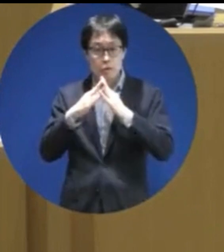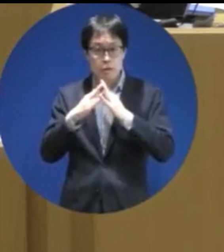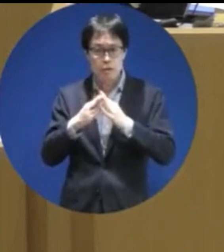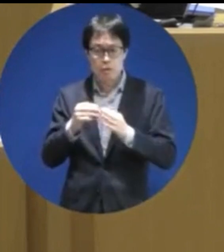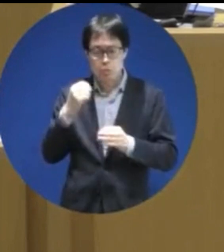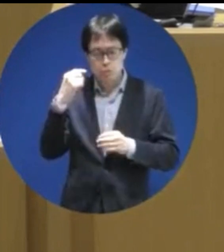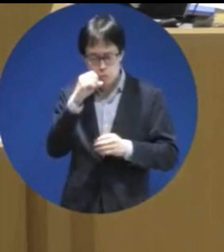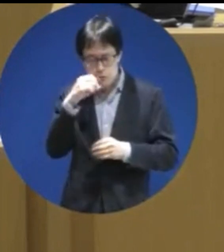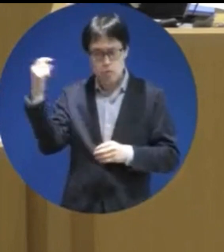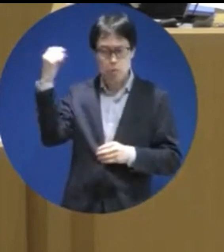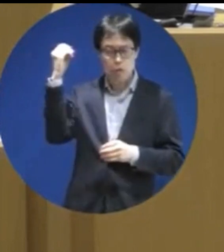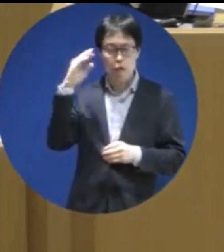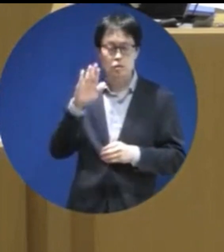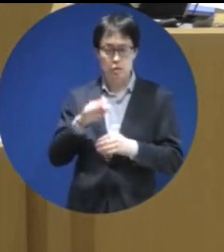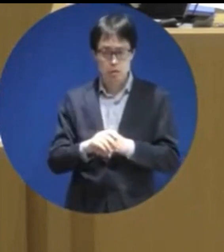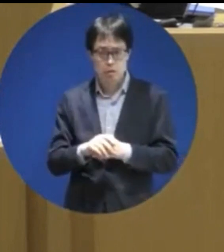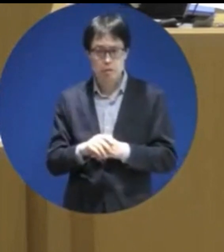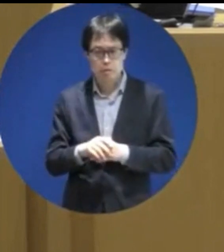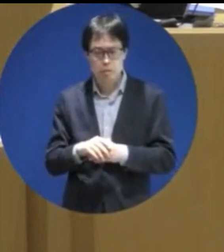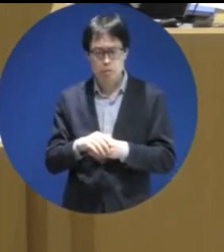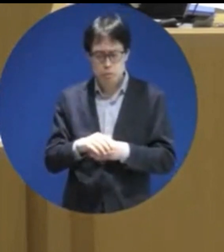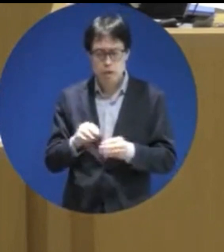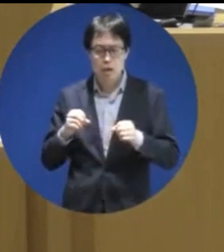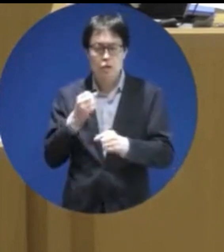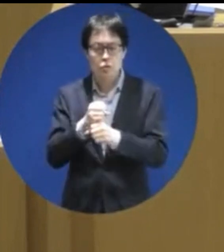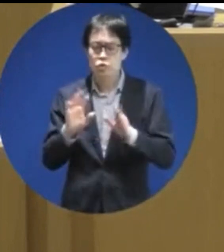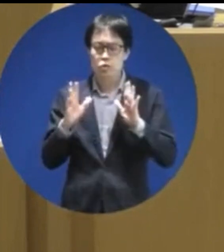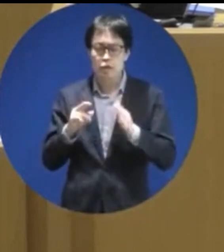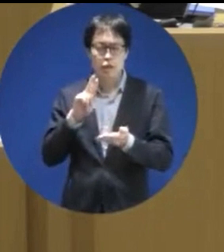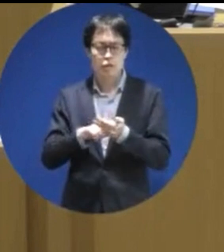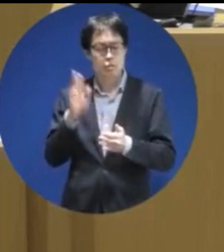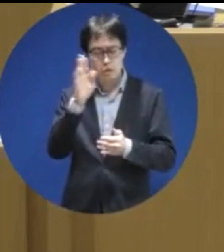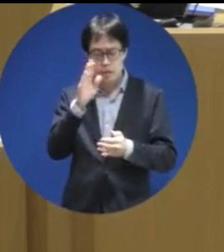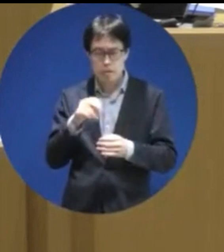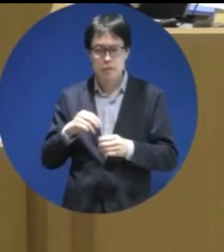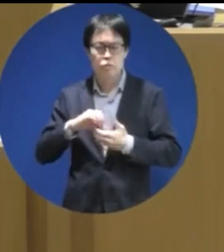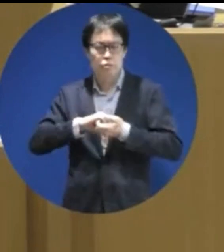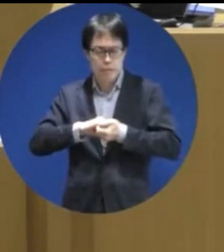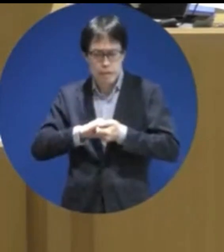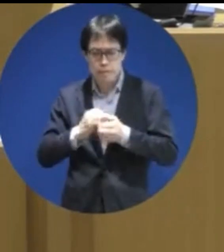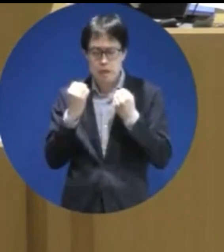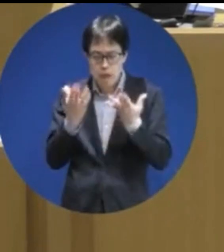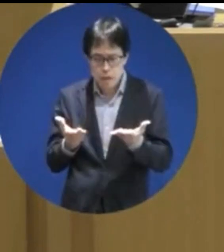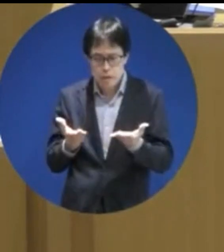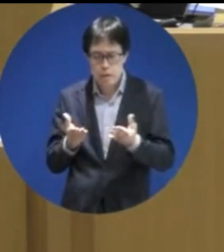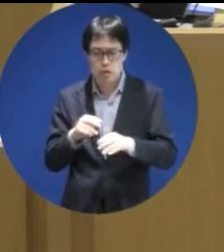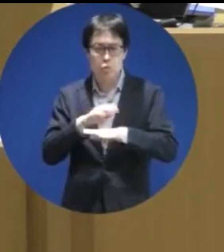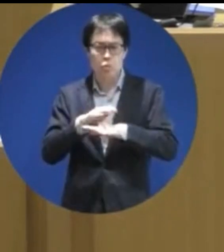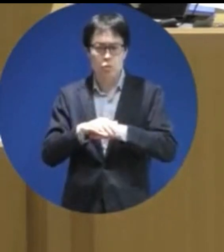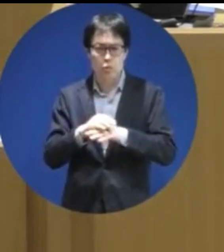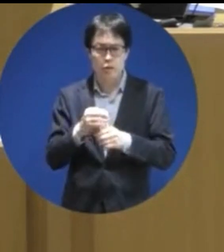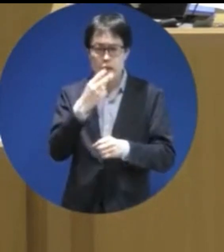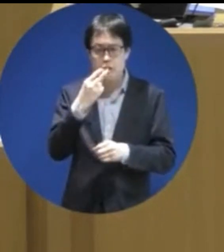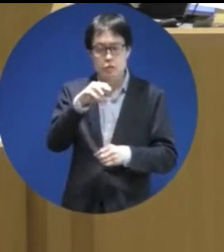一律に屋外の喫煙所を作らないと決めるのではなく、ぜひ電子タバコ専用の喫煙所などやり方を変えて喫煙